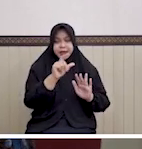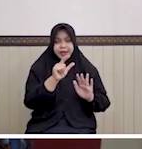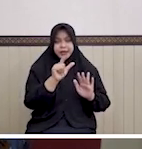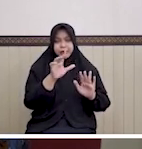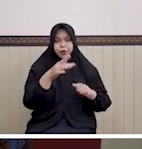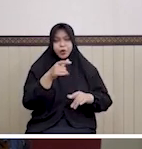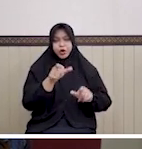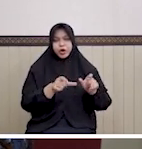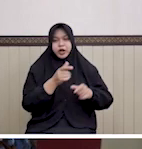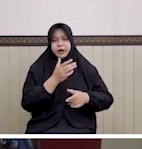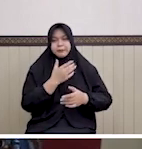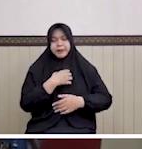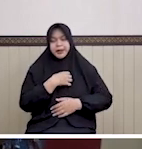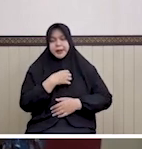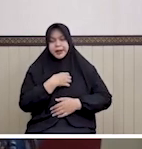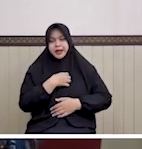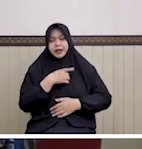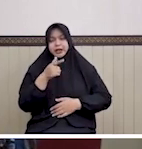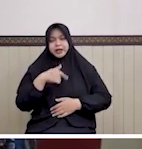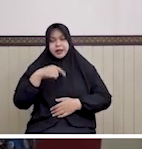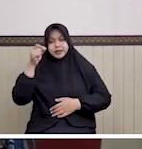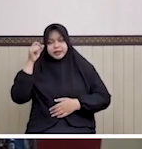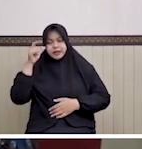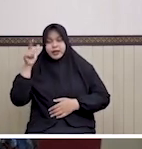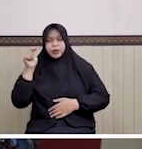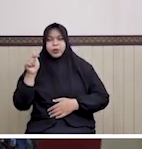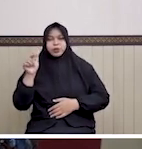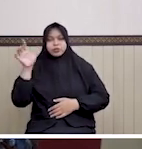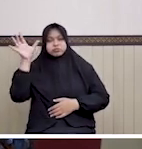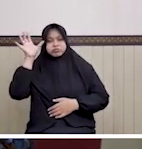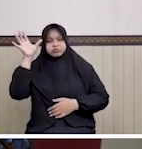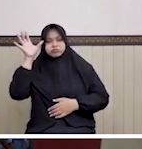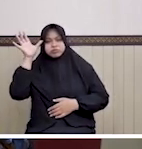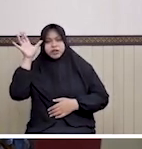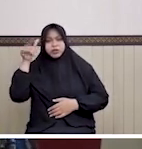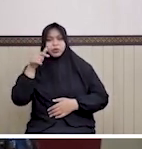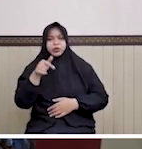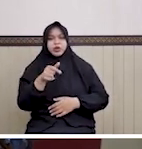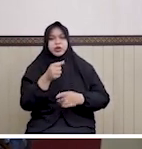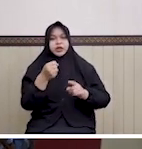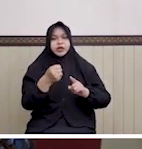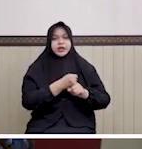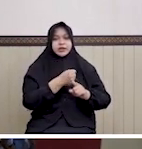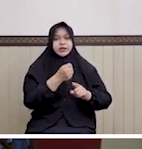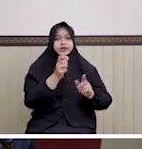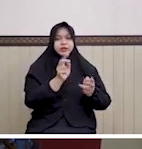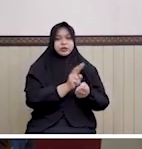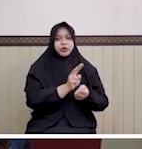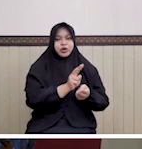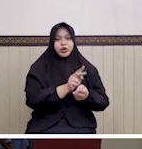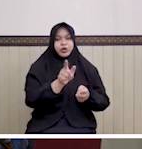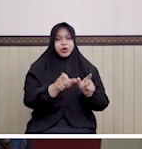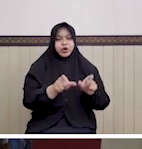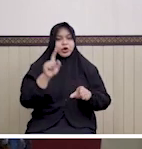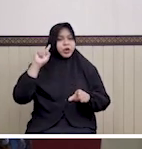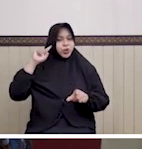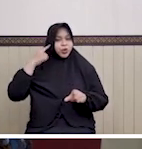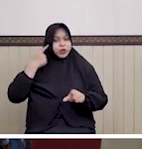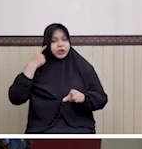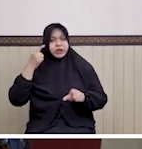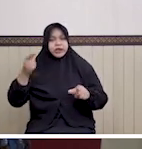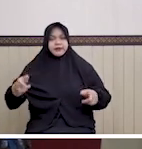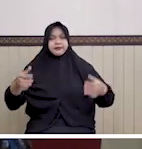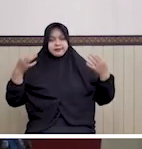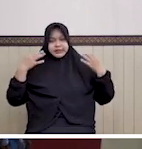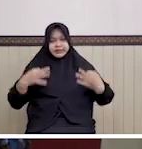mereka tidak sadar bahwa itu adalah kekerasan seksual mereka yang beli yang Desa pun bisa mengalami hal